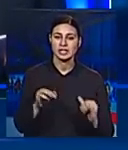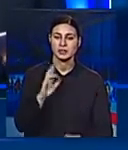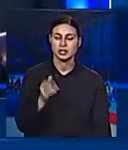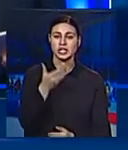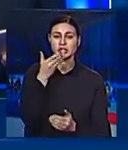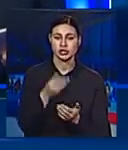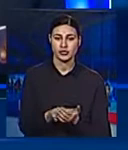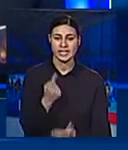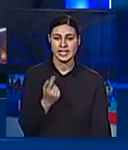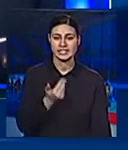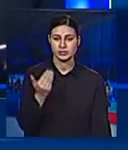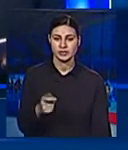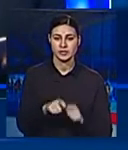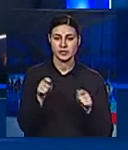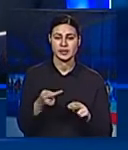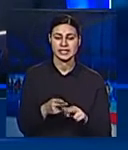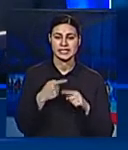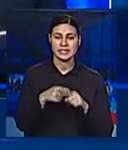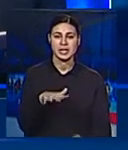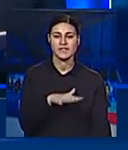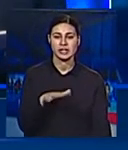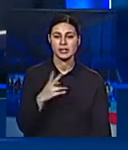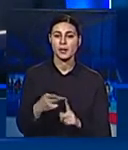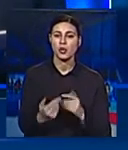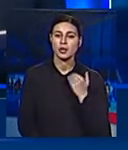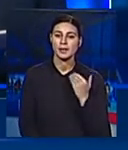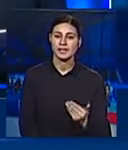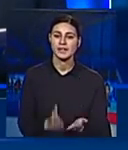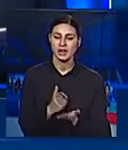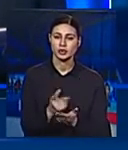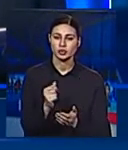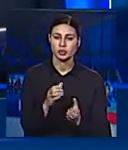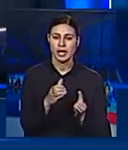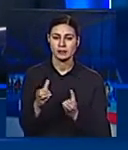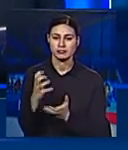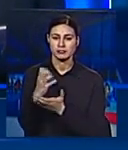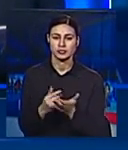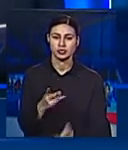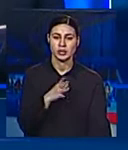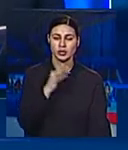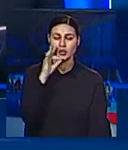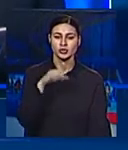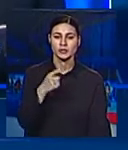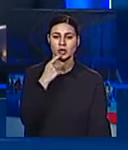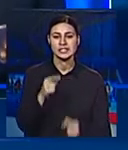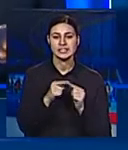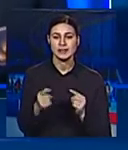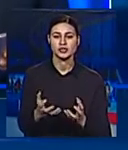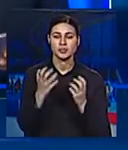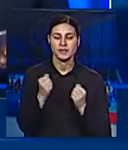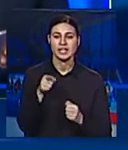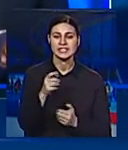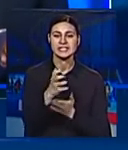ჩვენ ერთი წხვით ვქნით ამ სისტემებს ქვეყნისთვის, მეორე წხვით ვქნით გარკვეულ ჭურჭლებს იმისთვის, რა თქმა შემდგომ წლებში მივიღოთ